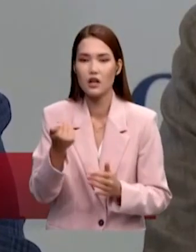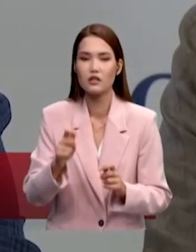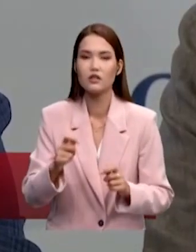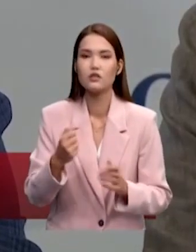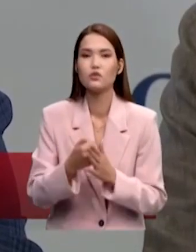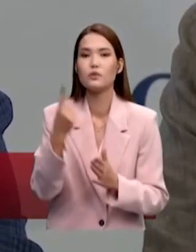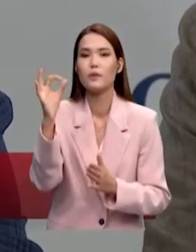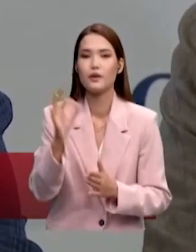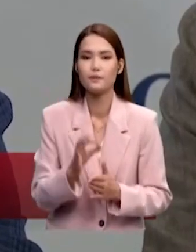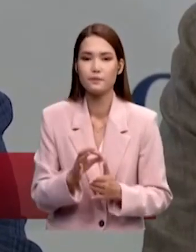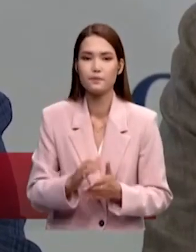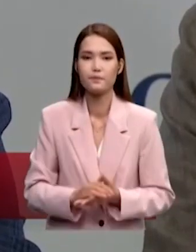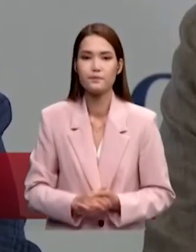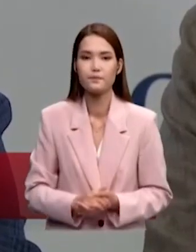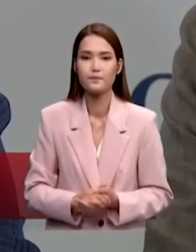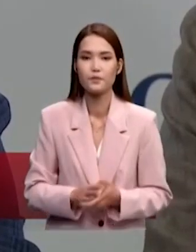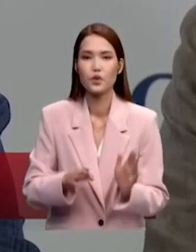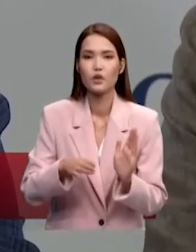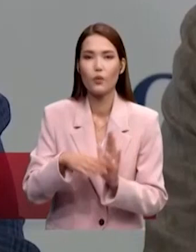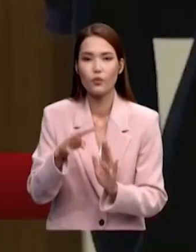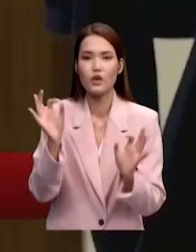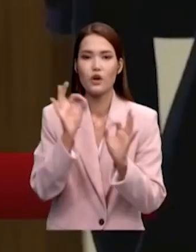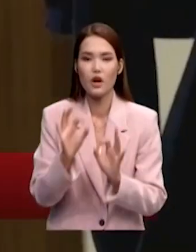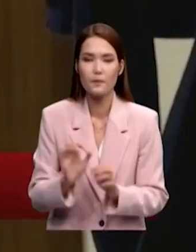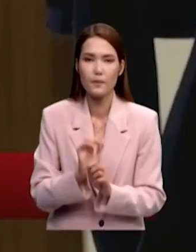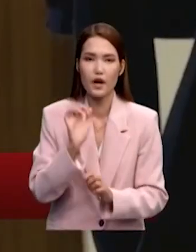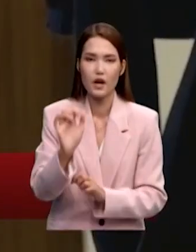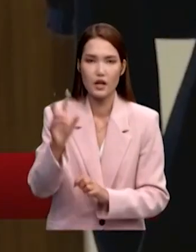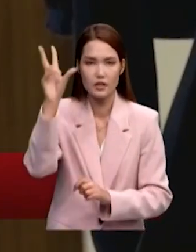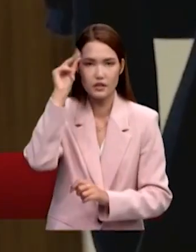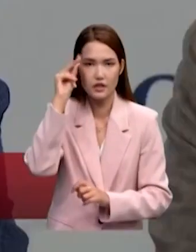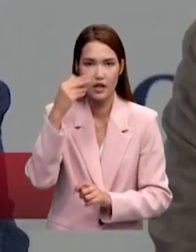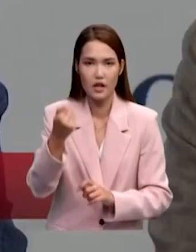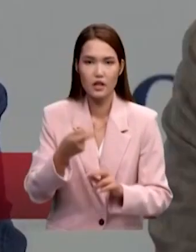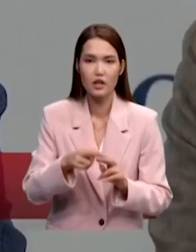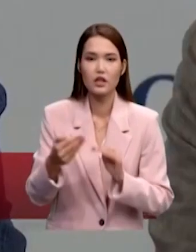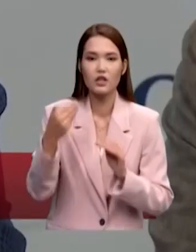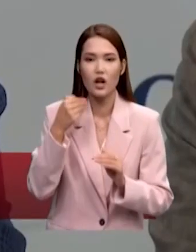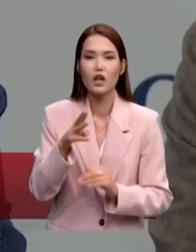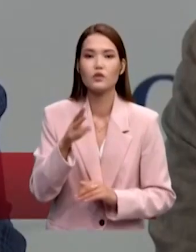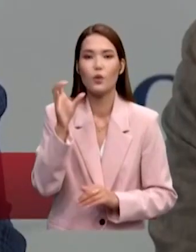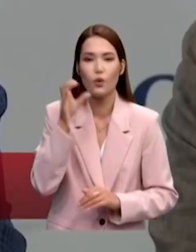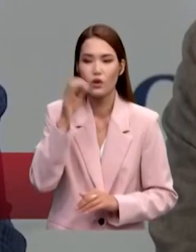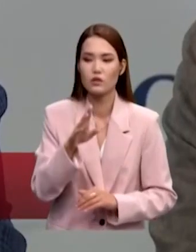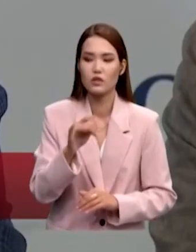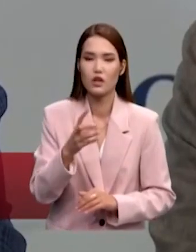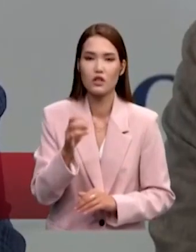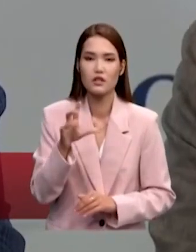100% общего объема экспорта муки. Раньше Узбекистан и Таджикистан